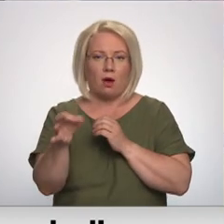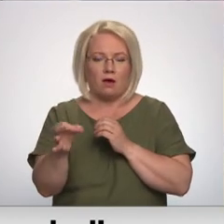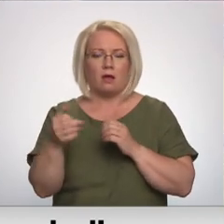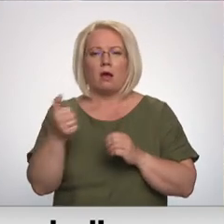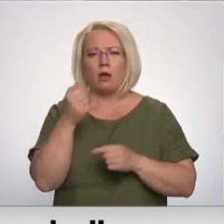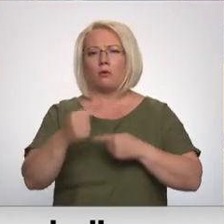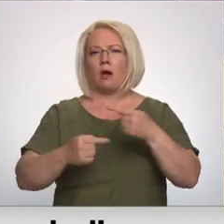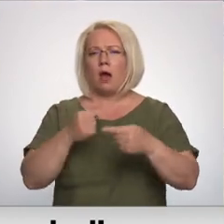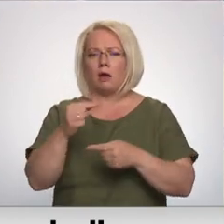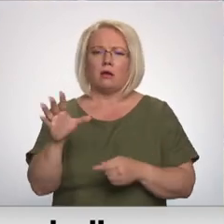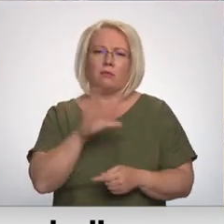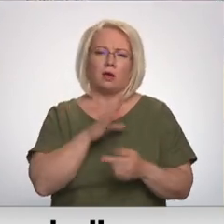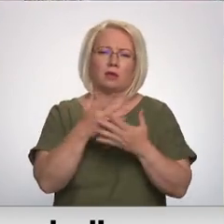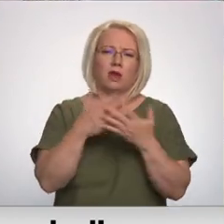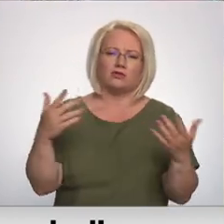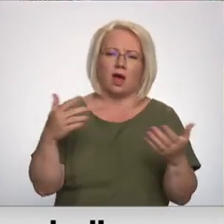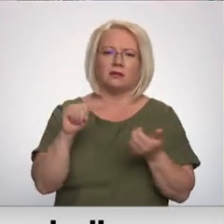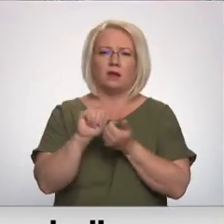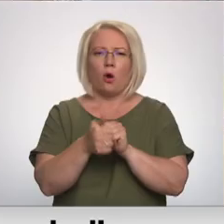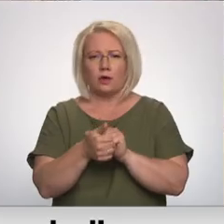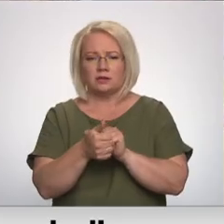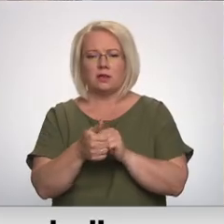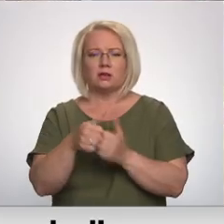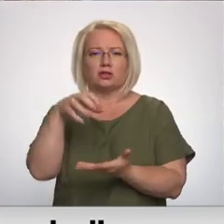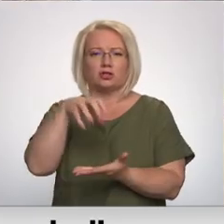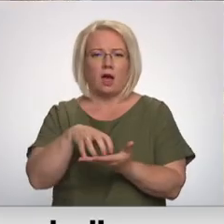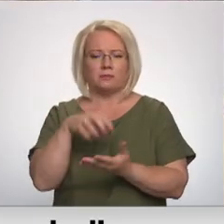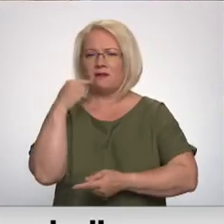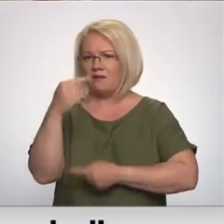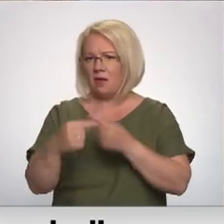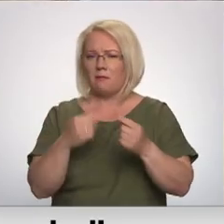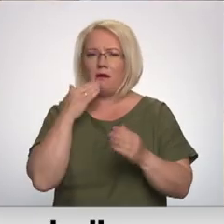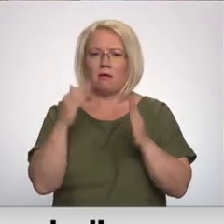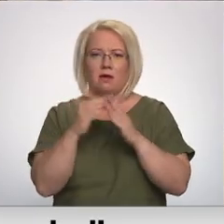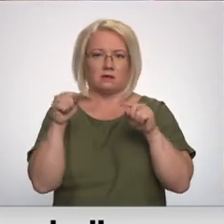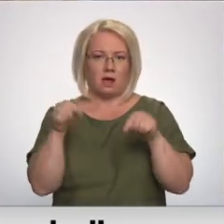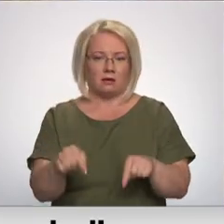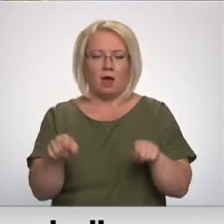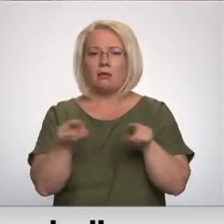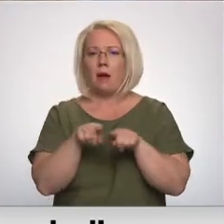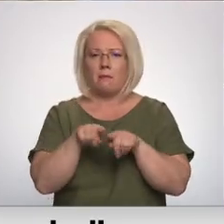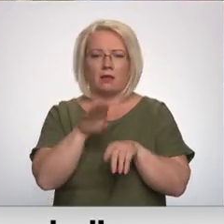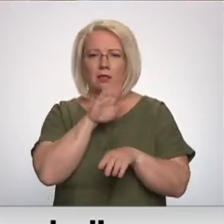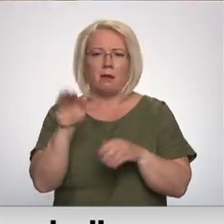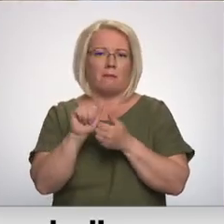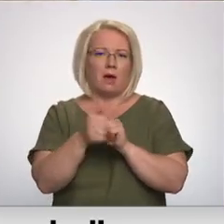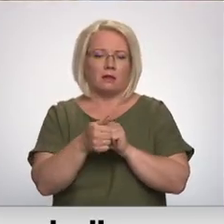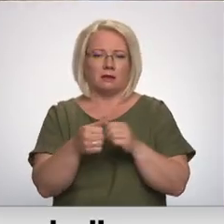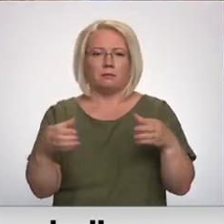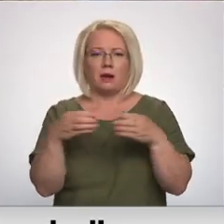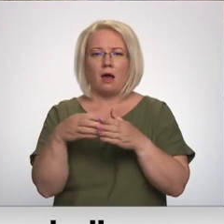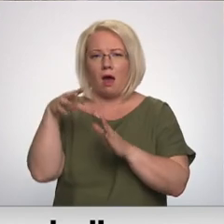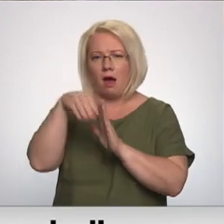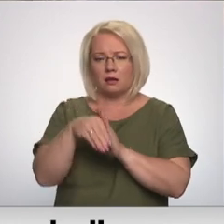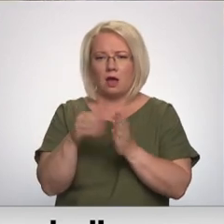gaitā to skārušas dažādas reorganizācijas, štābs vienmēr ir atradies Rēzeknē, tāpat nemainīgs bijis brigādes sastāvā